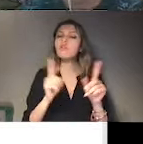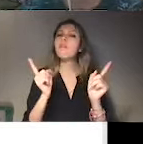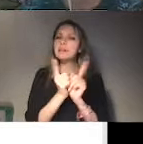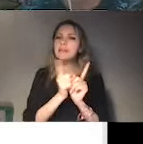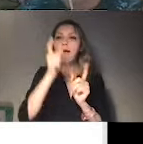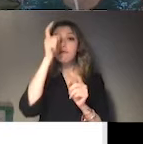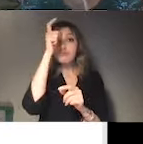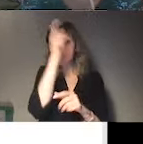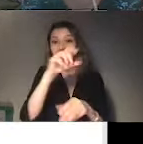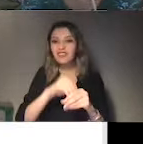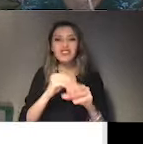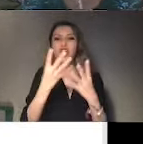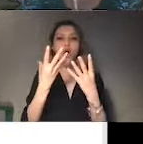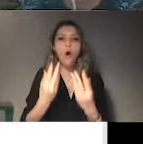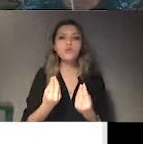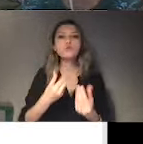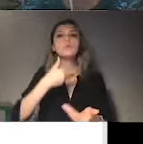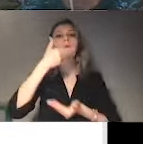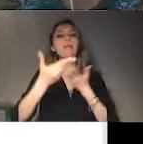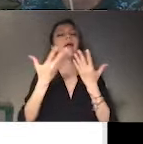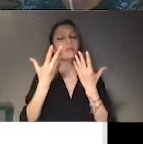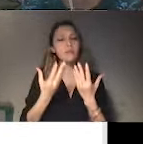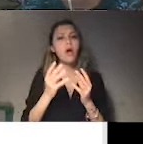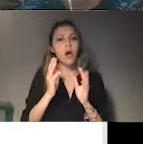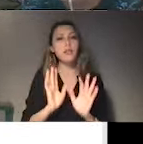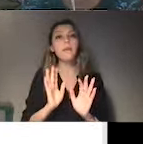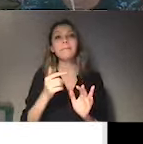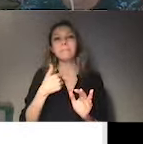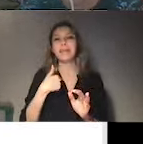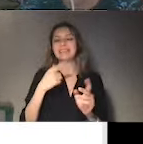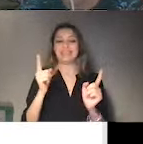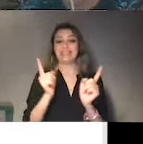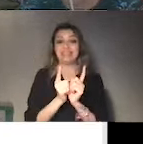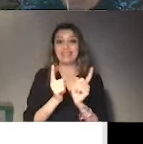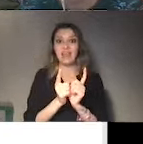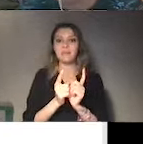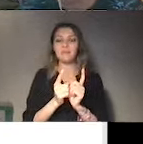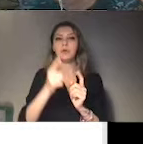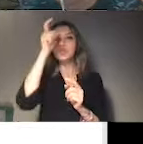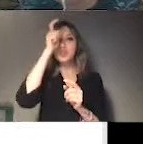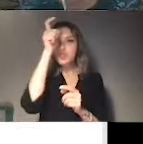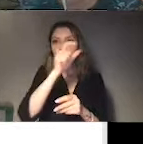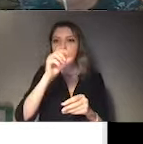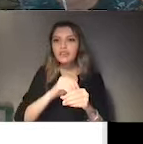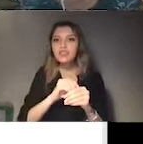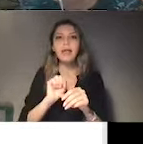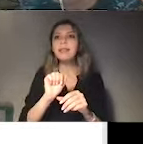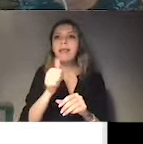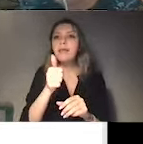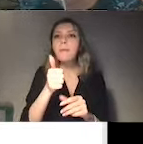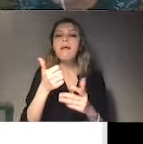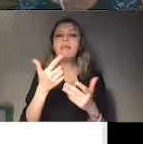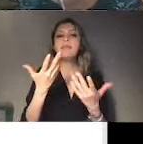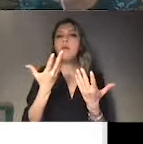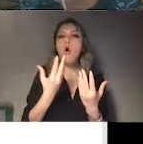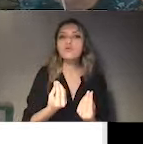bakımından da meseleyi ama şöyle hızlı hızlı bir Türkiye'de ne zamandan itibaren Türkiye nasıl geldi